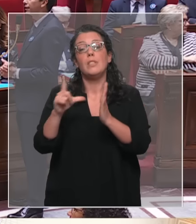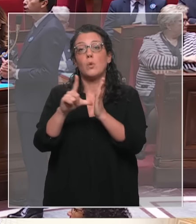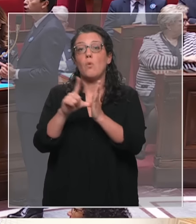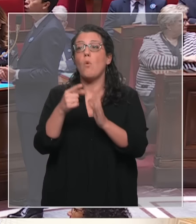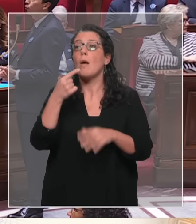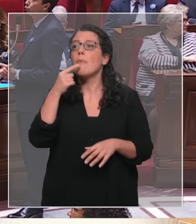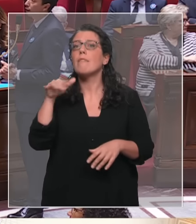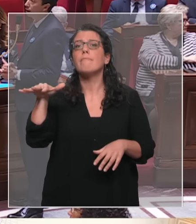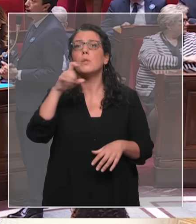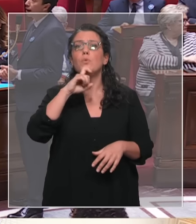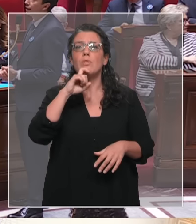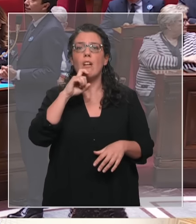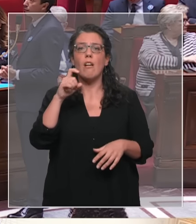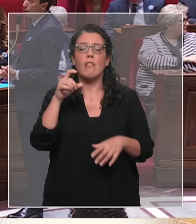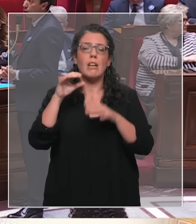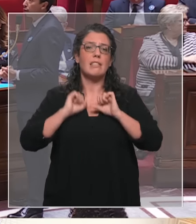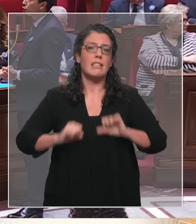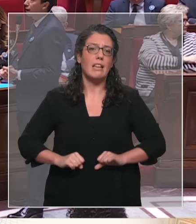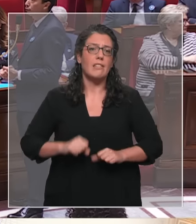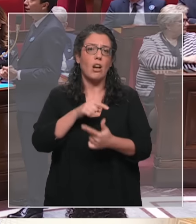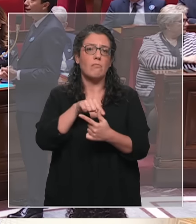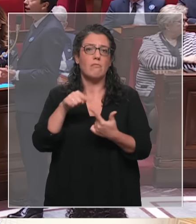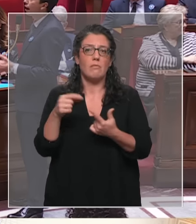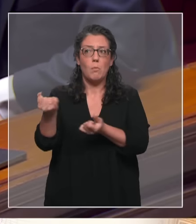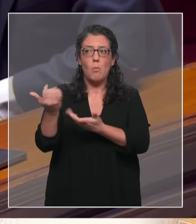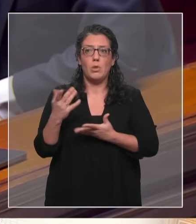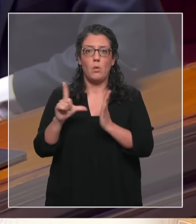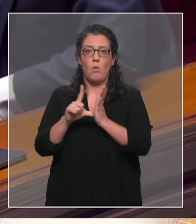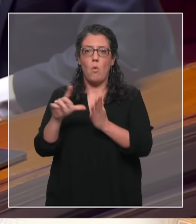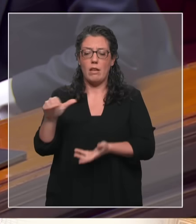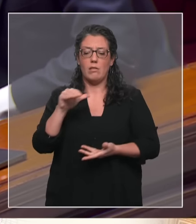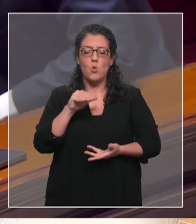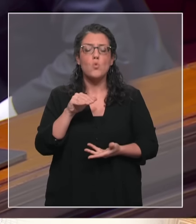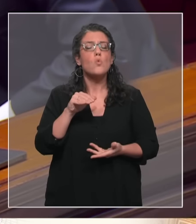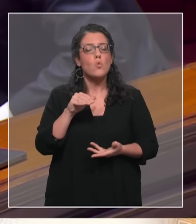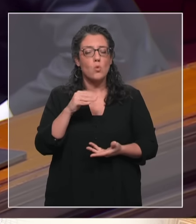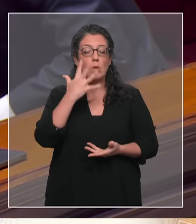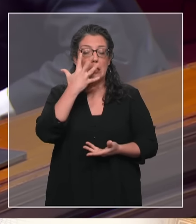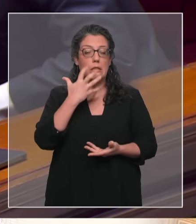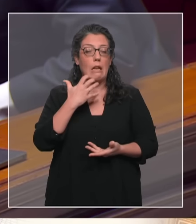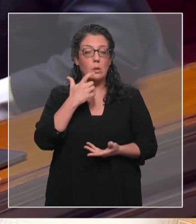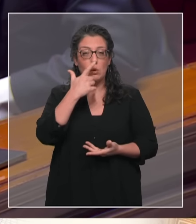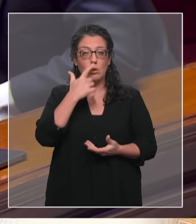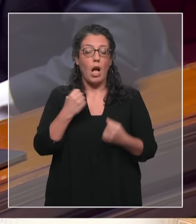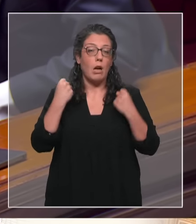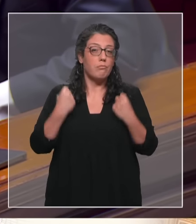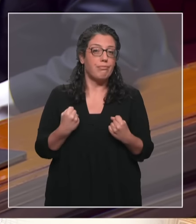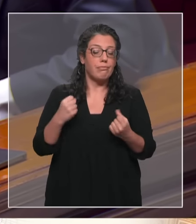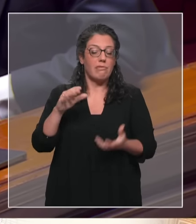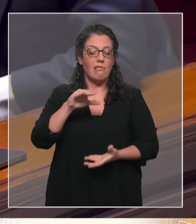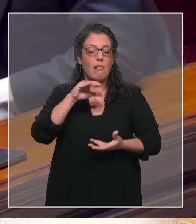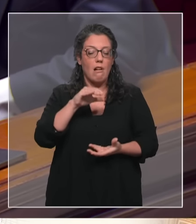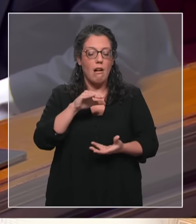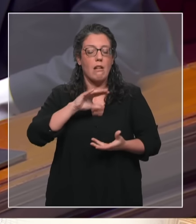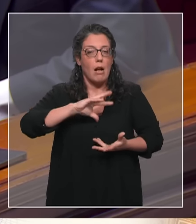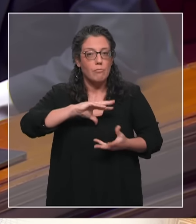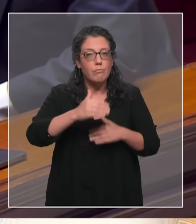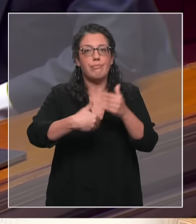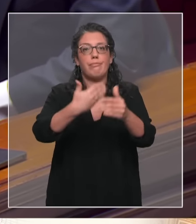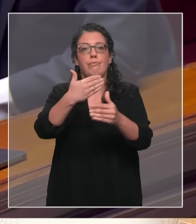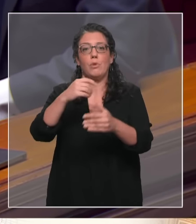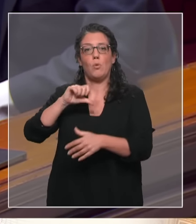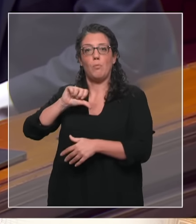les sénateurs Jérôme Durin et Étienne Blanc est une base de travail extrêmement sérieuse, extrêmement solide, sur laquelle nous allons avancer sous l'autorité